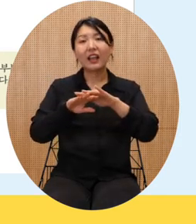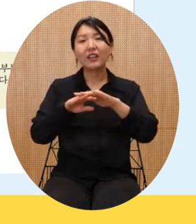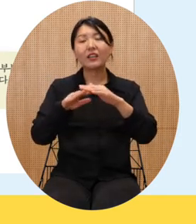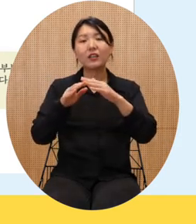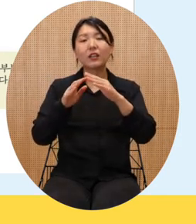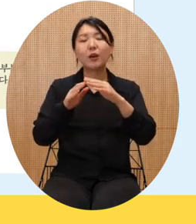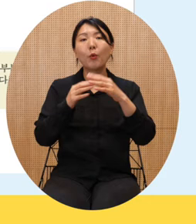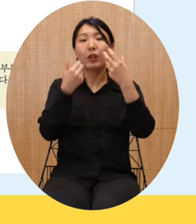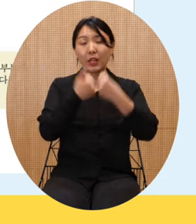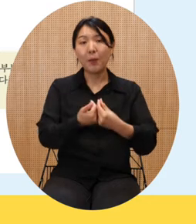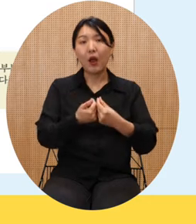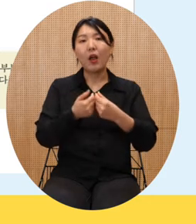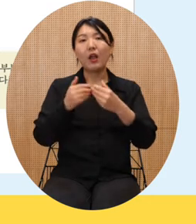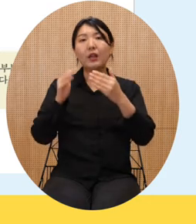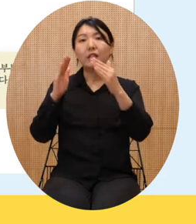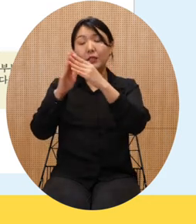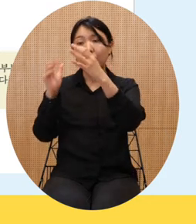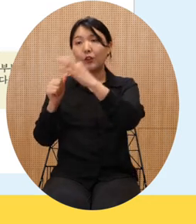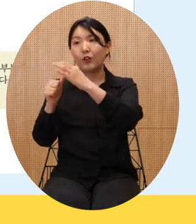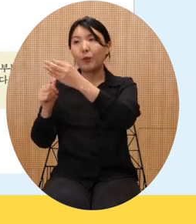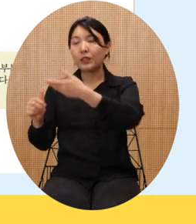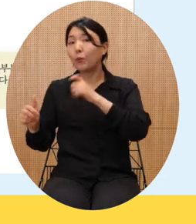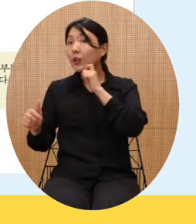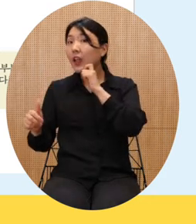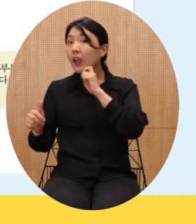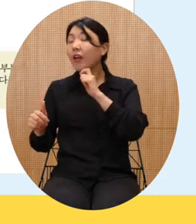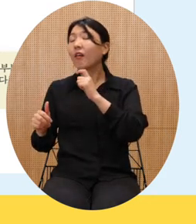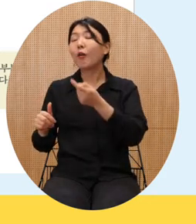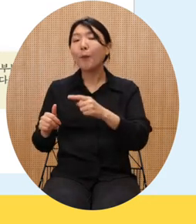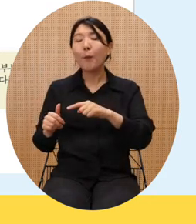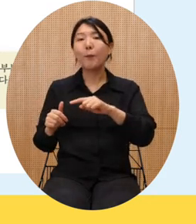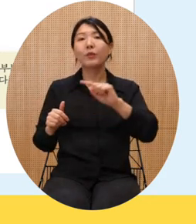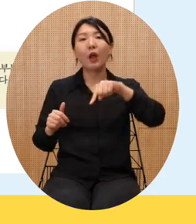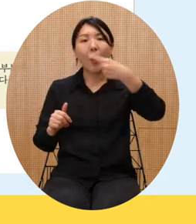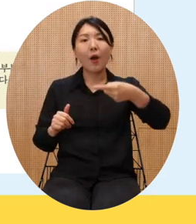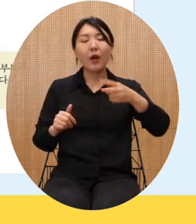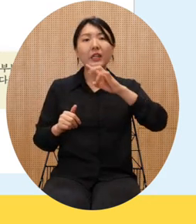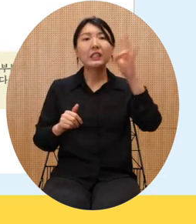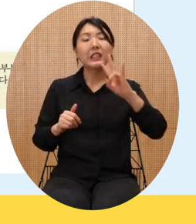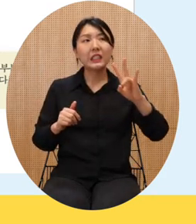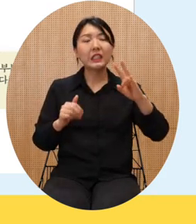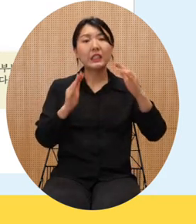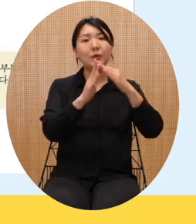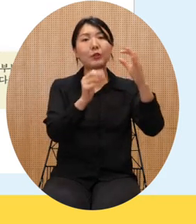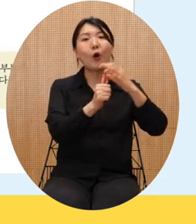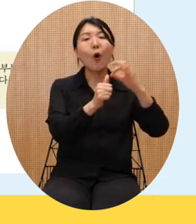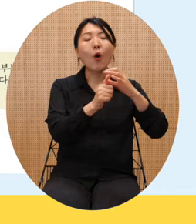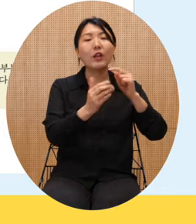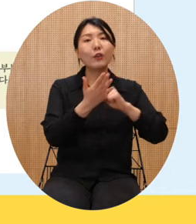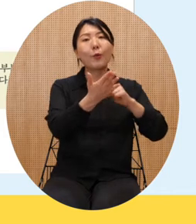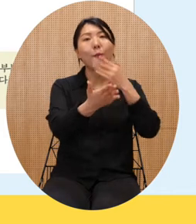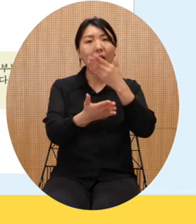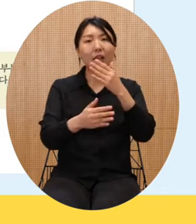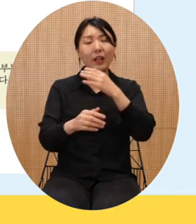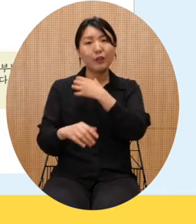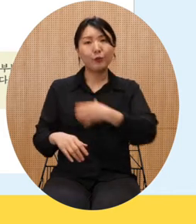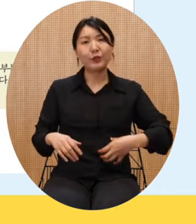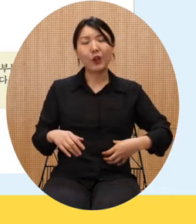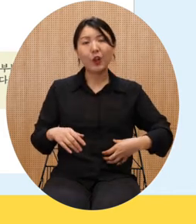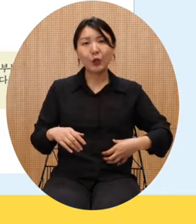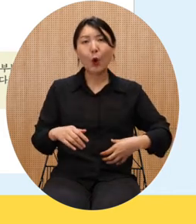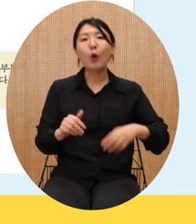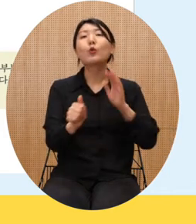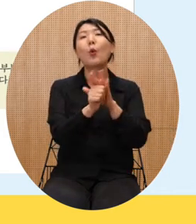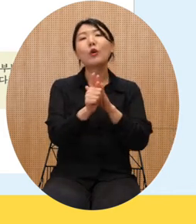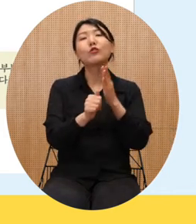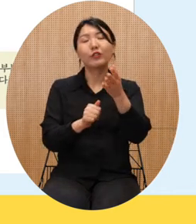잘 전달이 되게 해주세요. 그러니까 주거급여 대상이 안 되면 바로 시흥형 주거비 지원을 신청하게 읍면동센터에서 안내를 해주시죠.